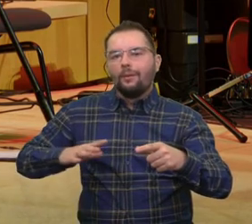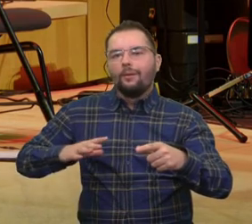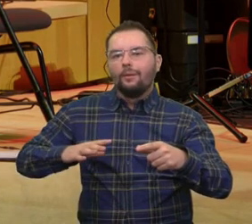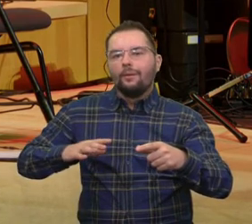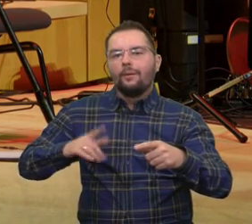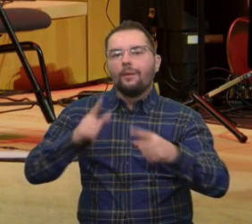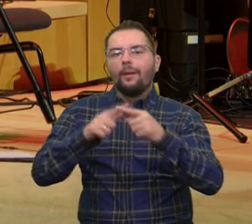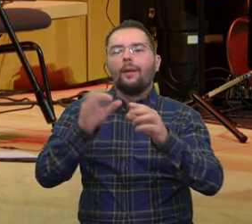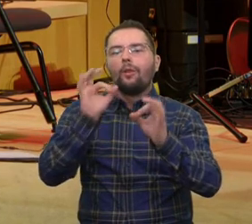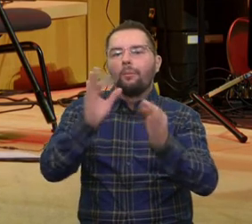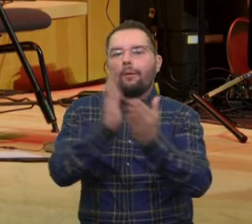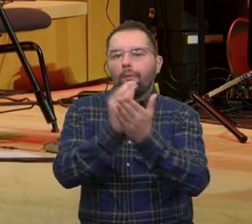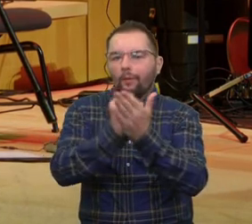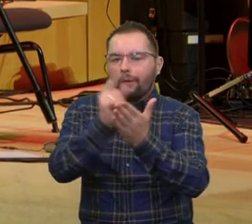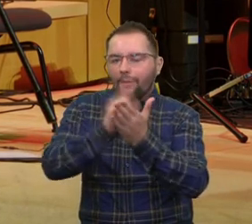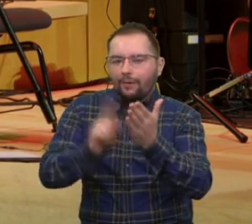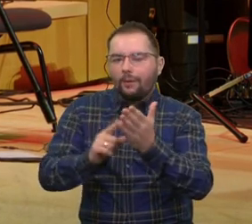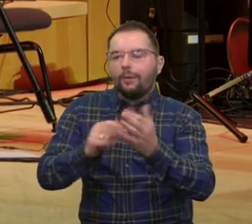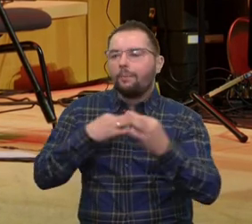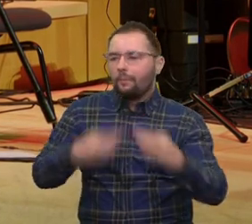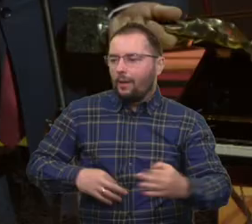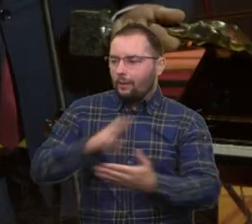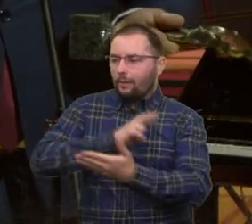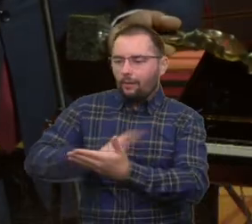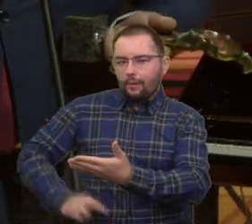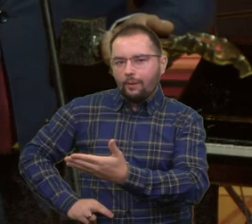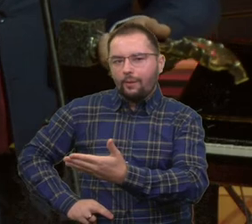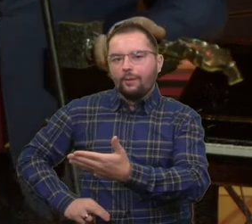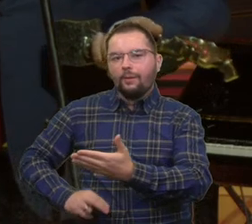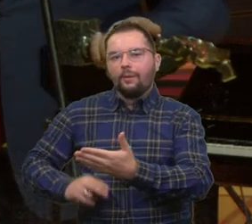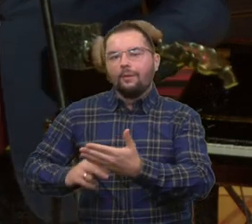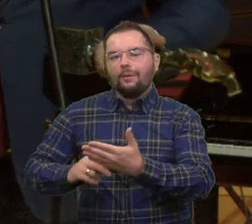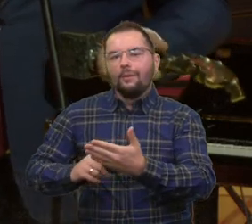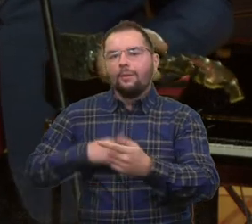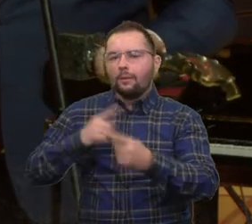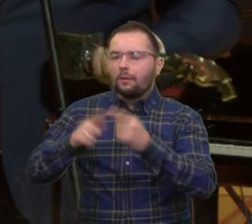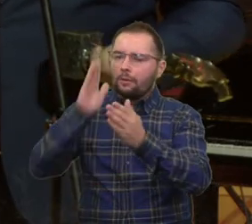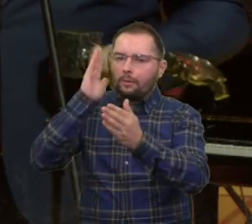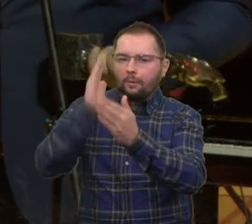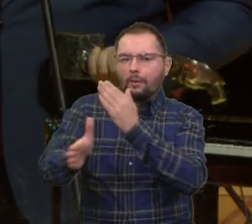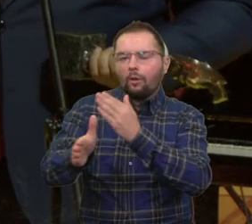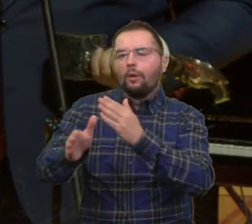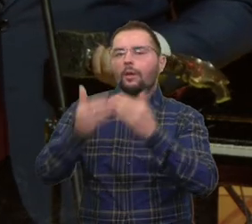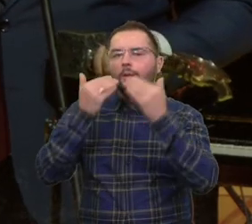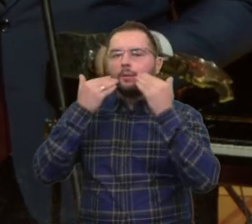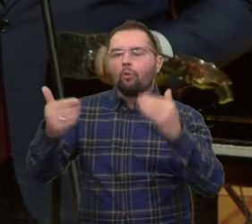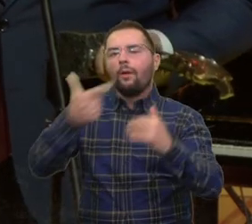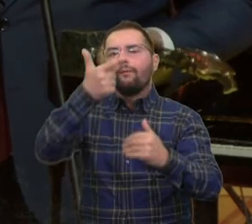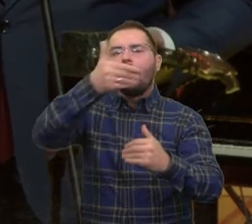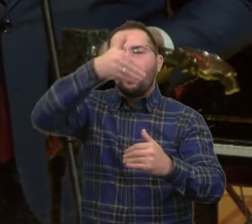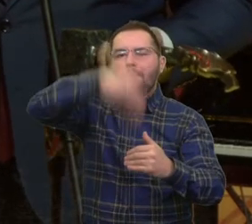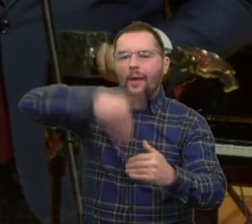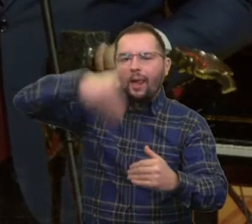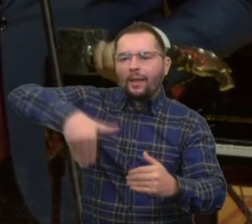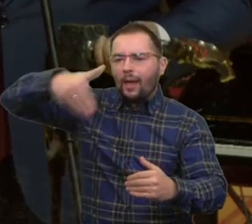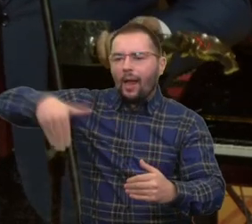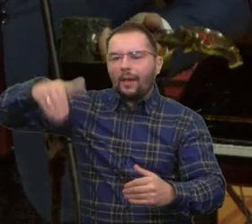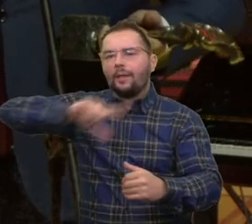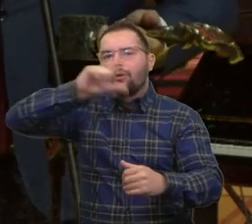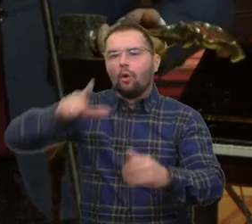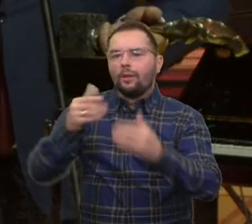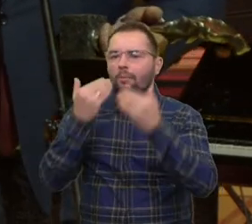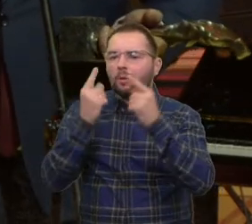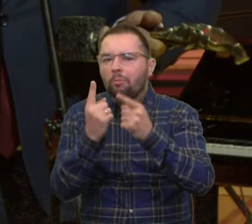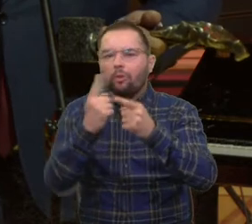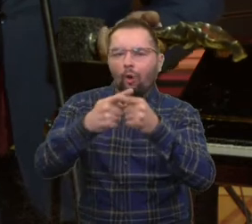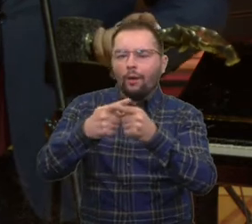dla dobra województwa. I panie premierze, powiem tak wprost, no dziękuję za te 2 miliardy euro dodatkowego cashu,